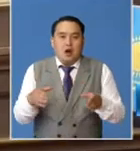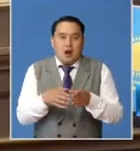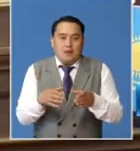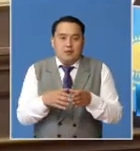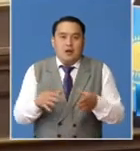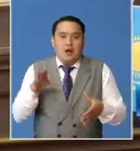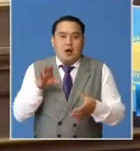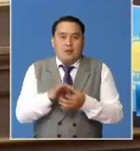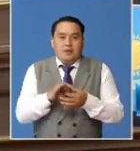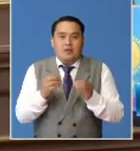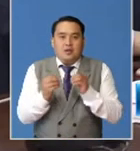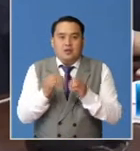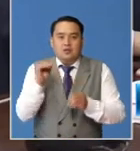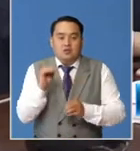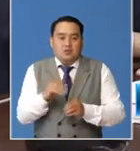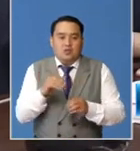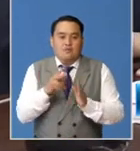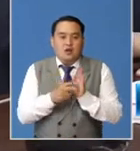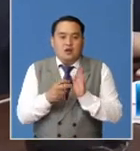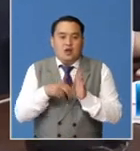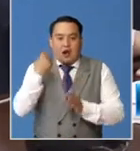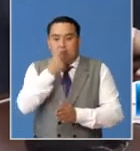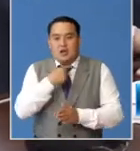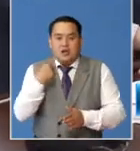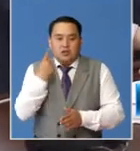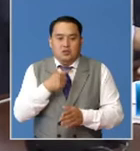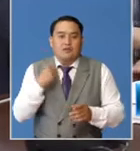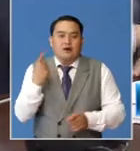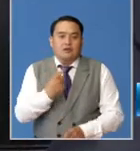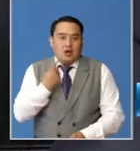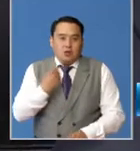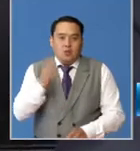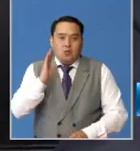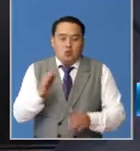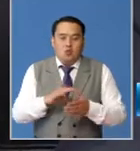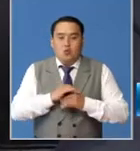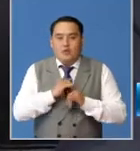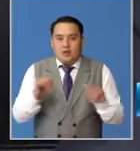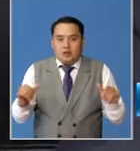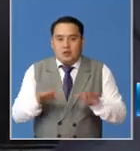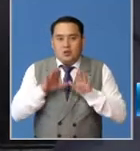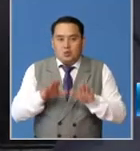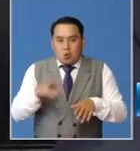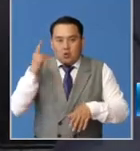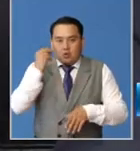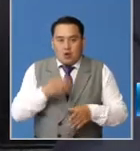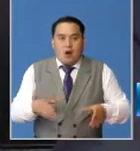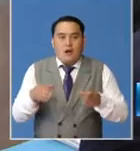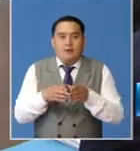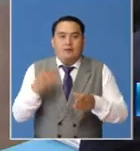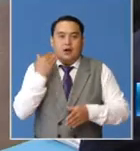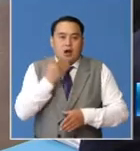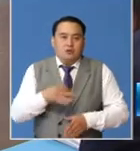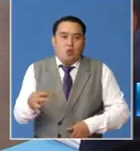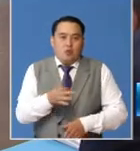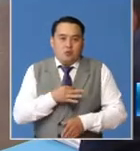с объединением 10 800 личных подсобных хозяйств. Для дальнейшего увеличения не только численности кооперативов,